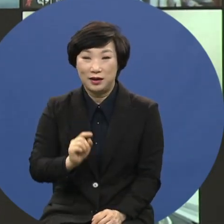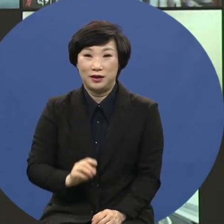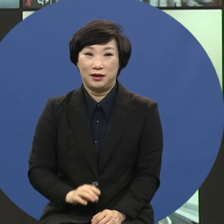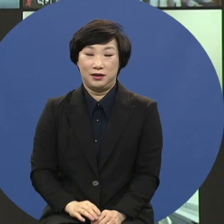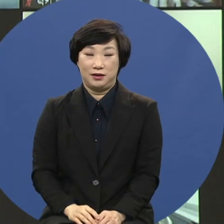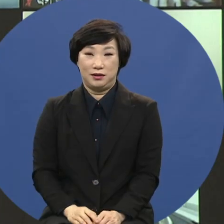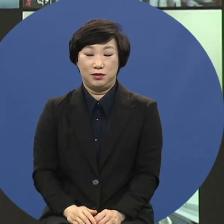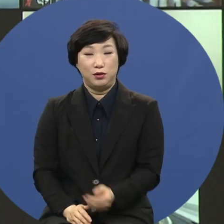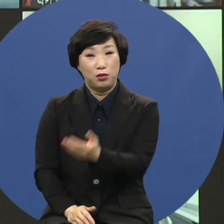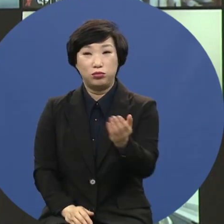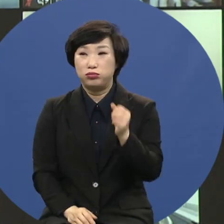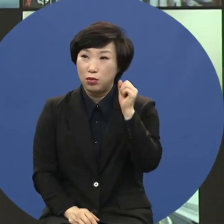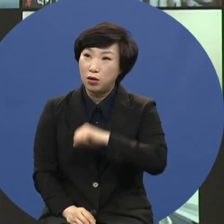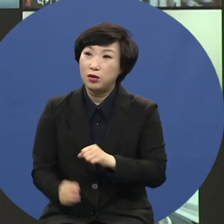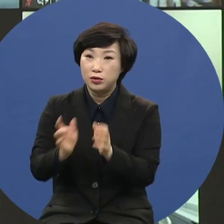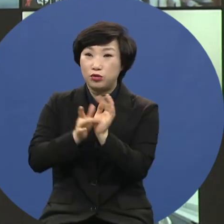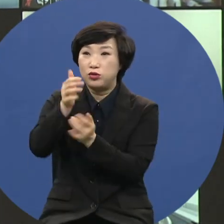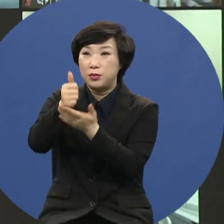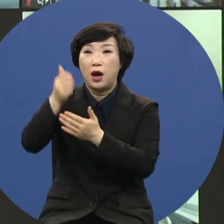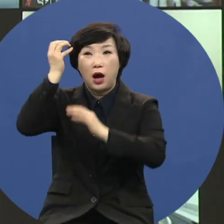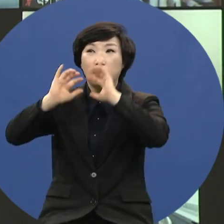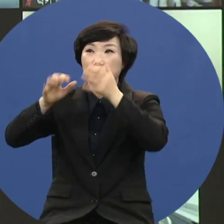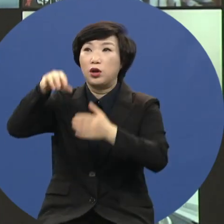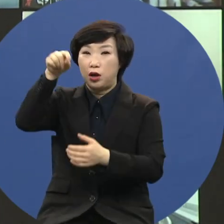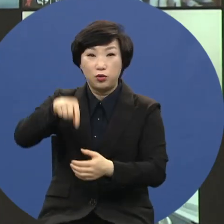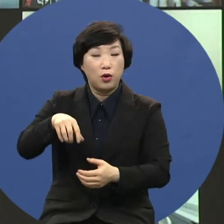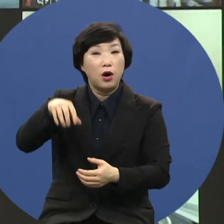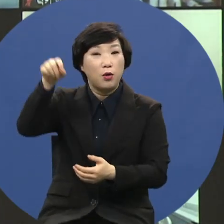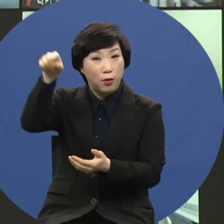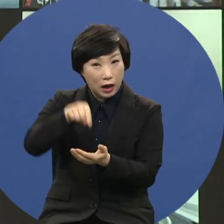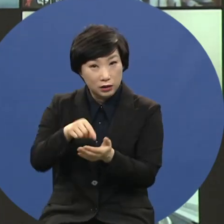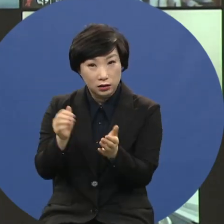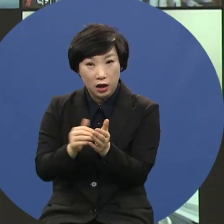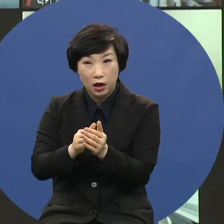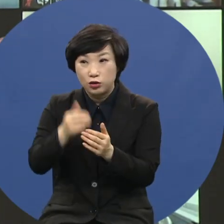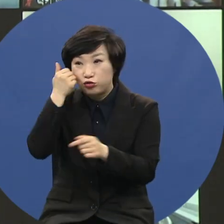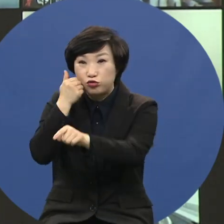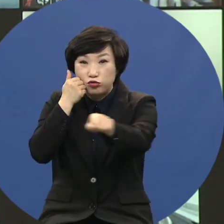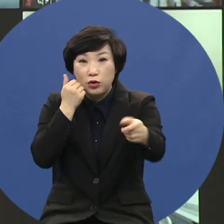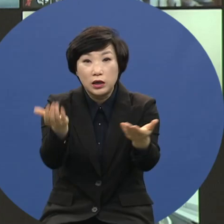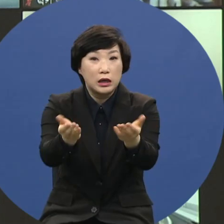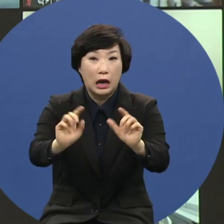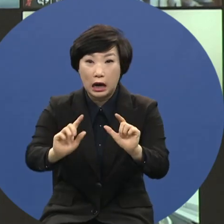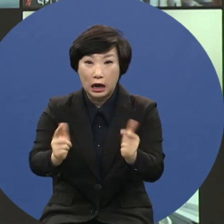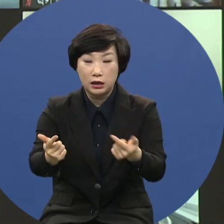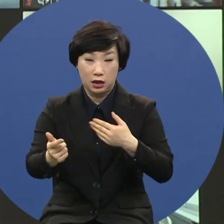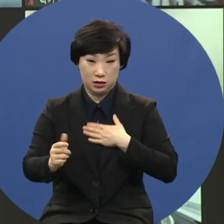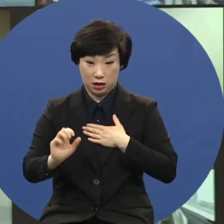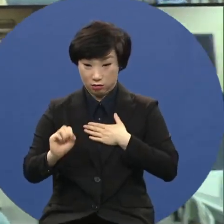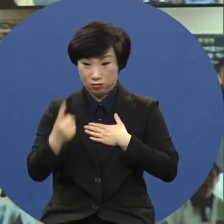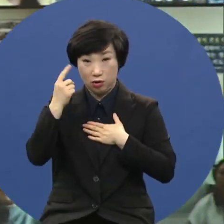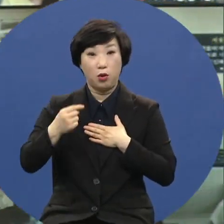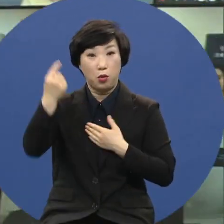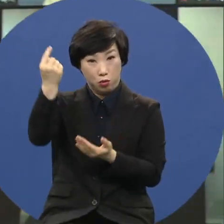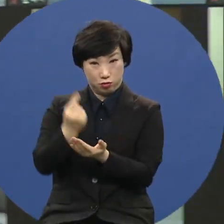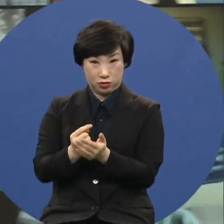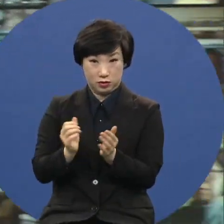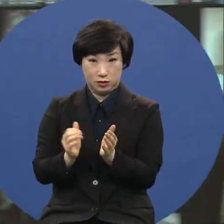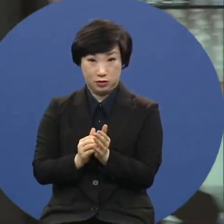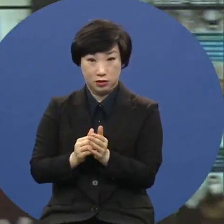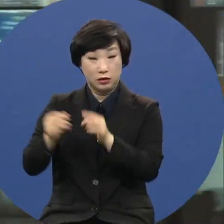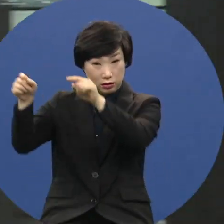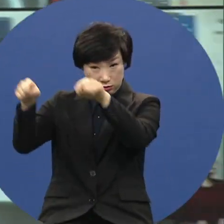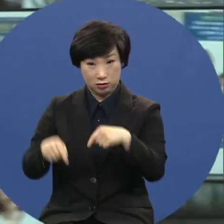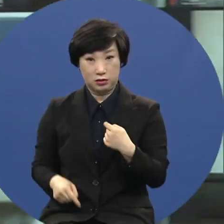그럼 이것은 예수님이 하늘에서 내려왔대. 남의 일이 아니오. 나 때문에 내려와.